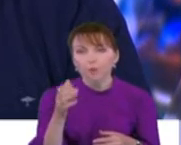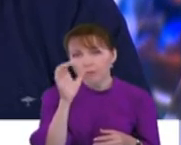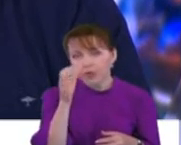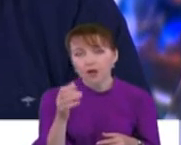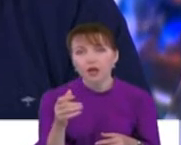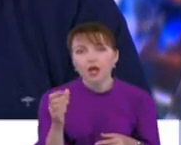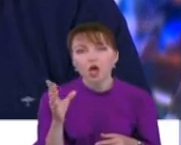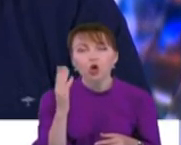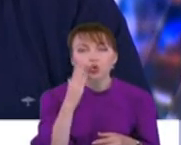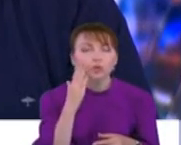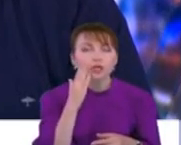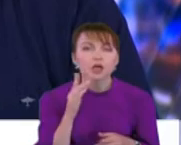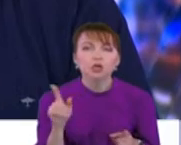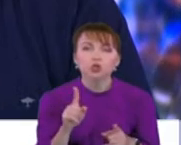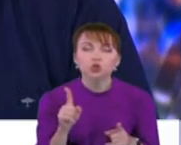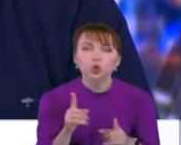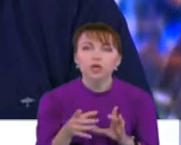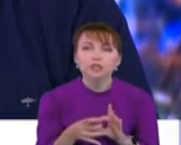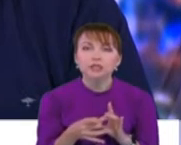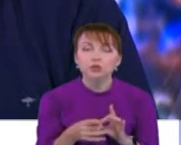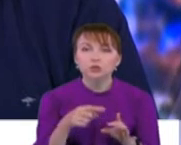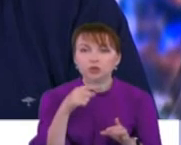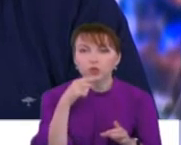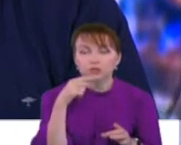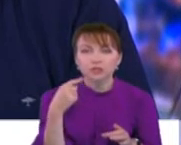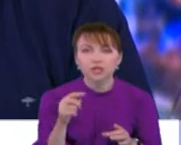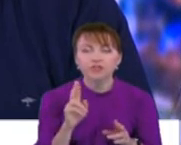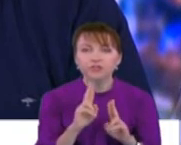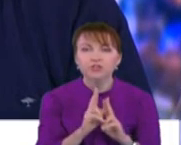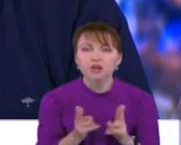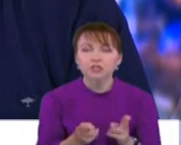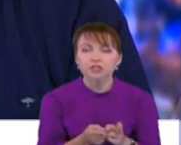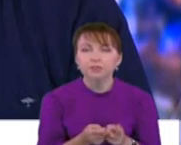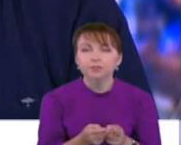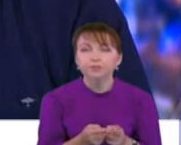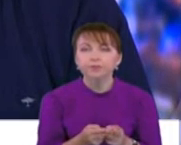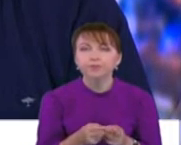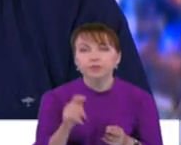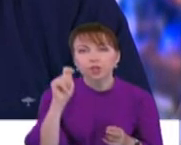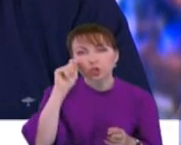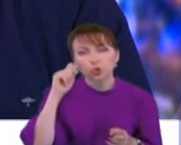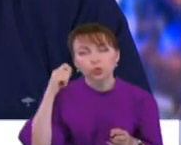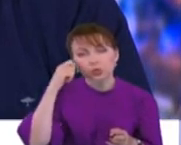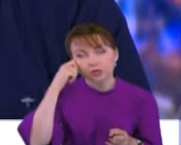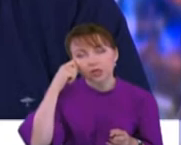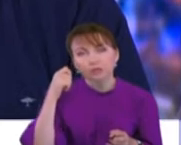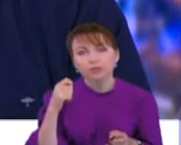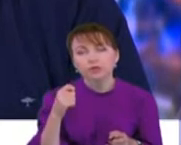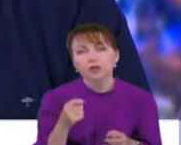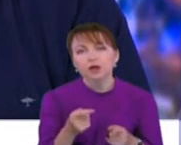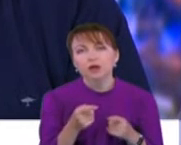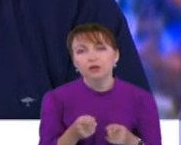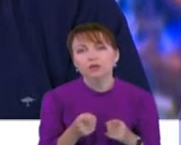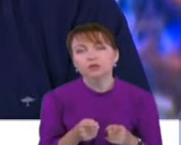далее. Возможно, то, что союзник Российской Федерации Турция, Эрдоган, грозит, что